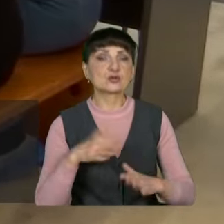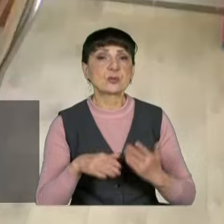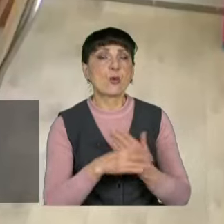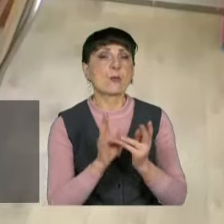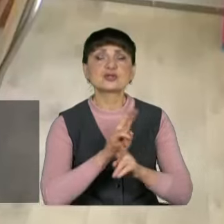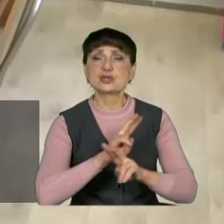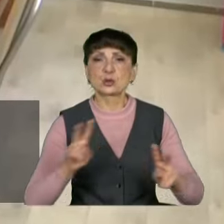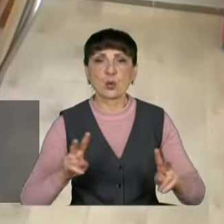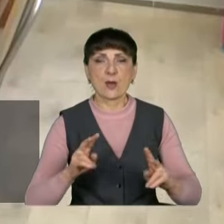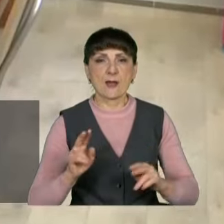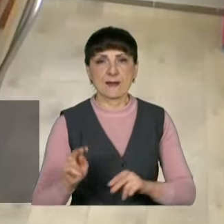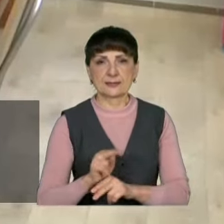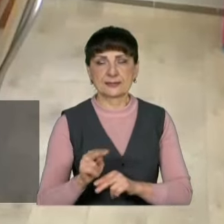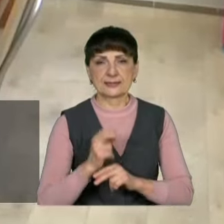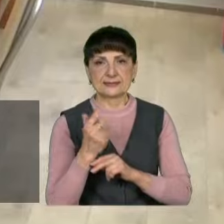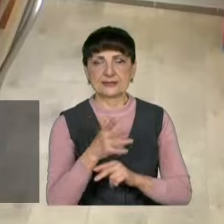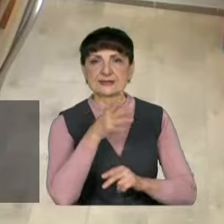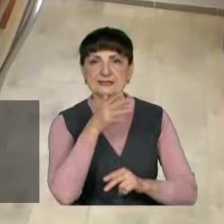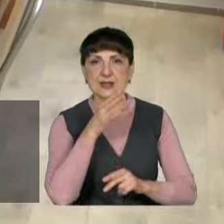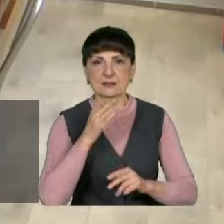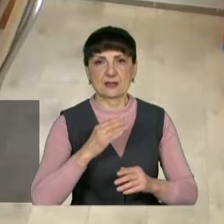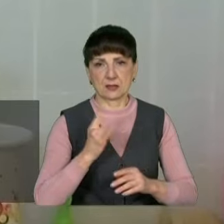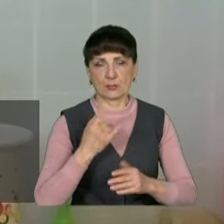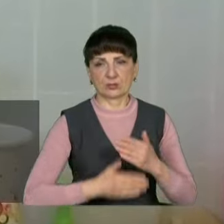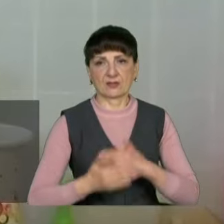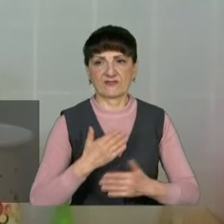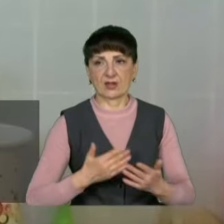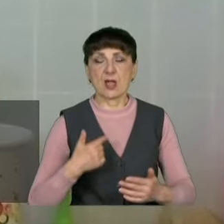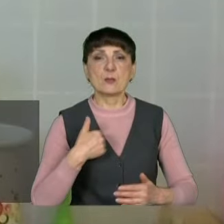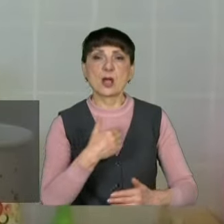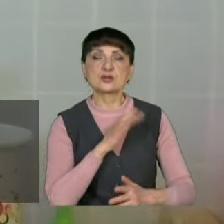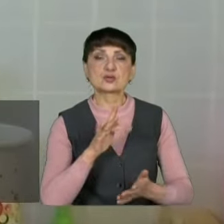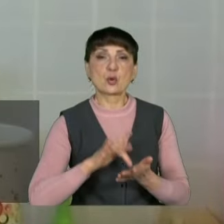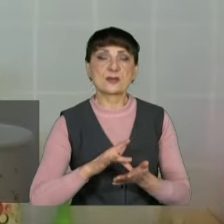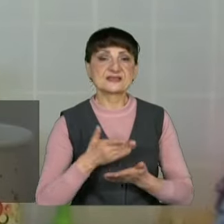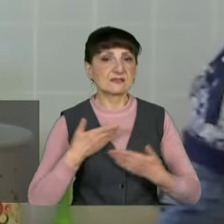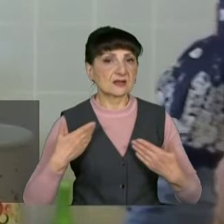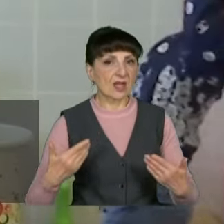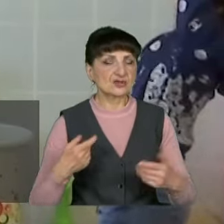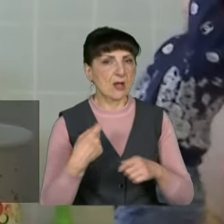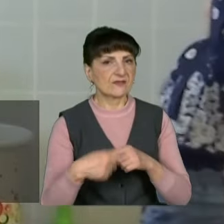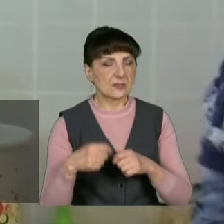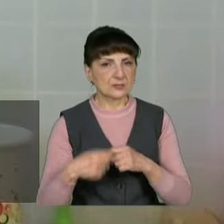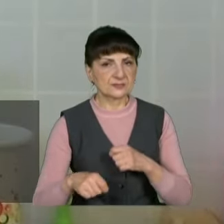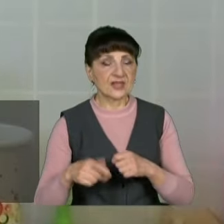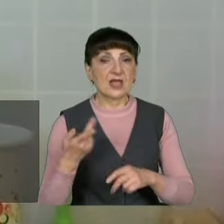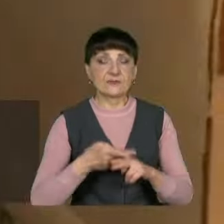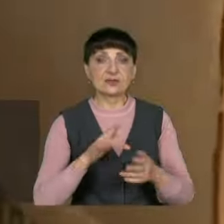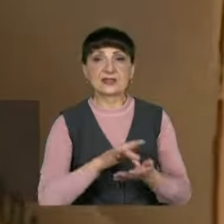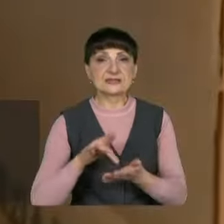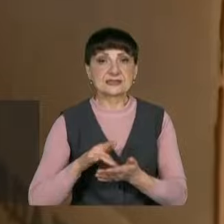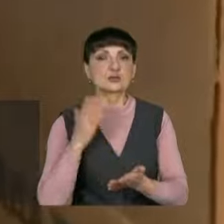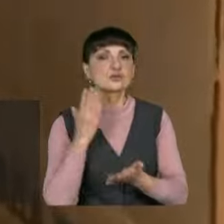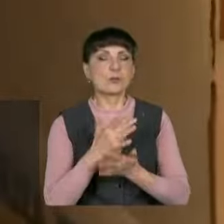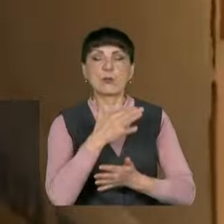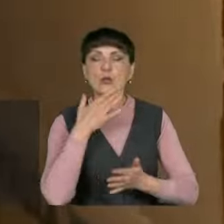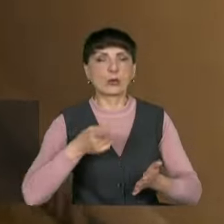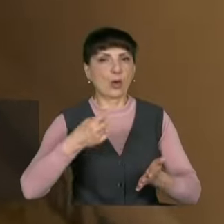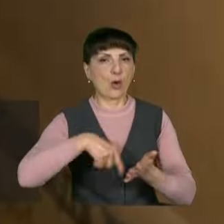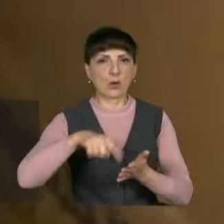поддержки растит 13-летнего подростка. Мы хотим, чтобы центр наш профинансировали. И такие центры существуют во многих